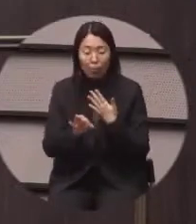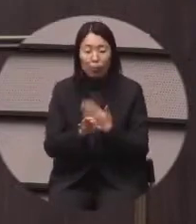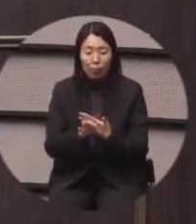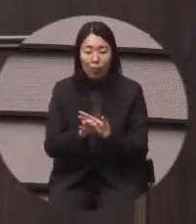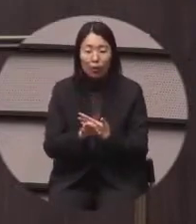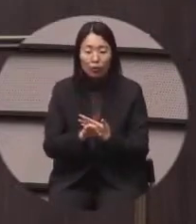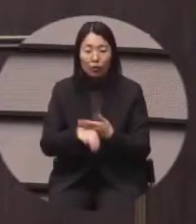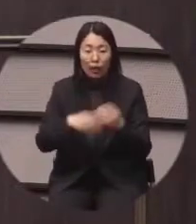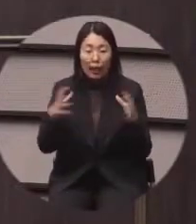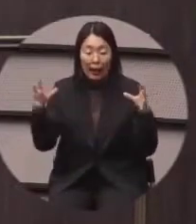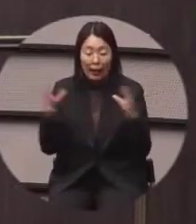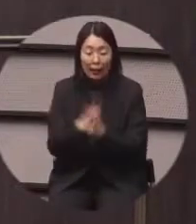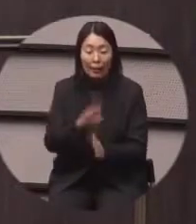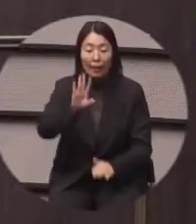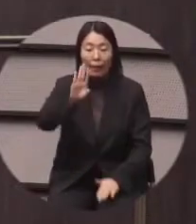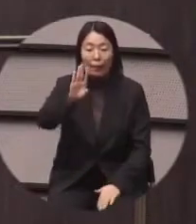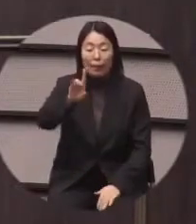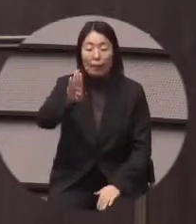필지는 총